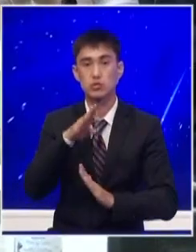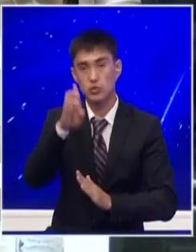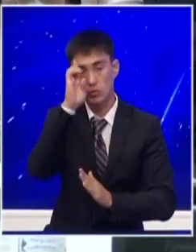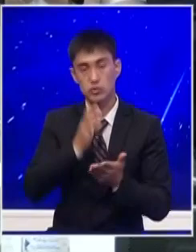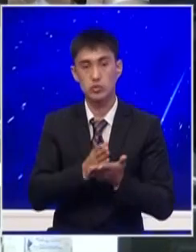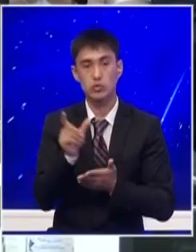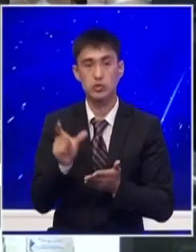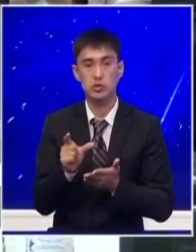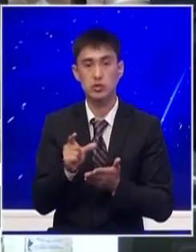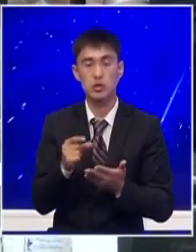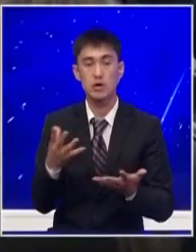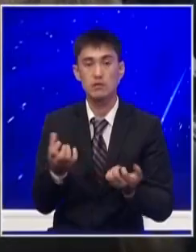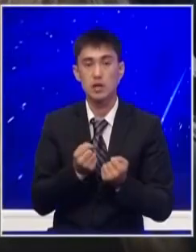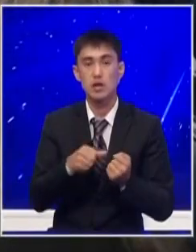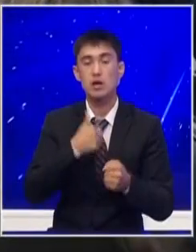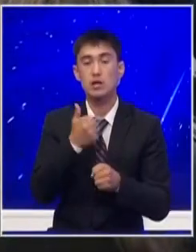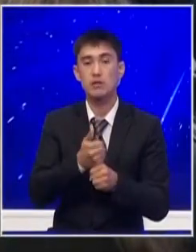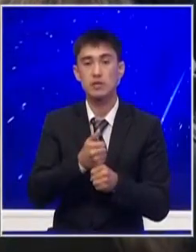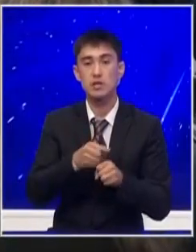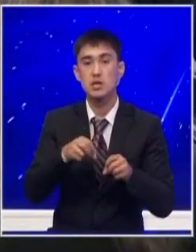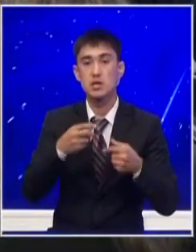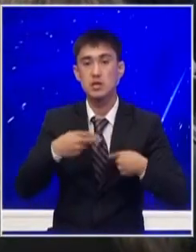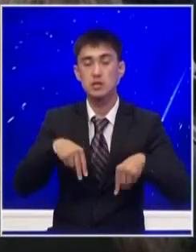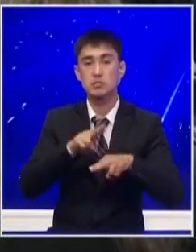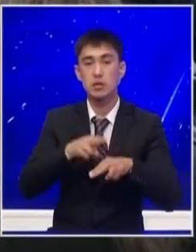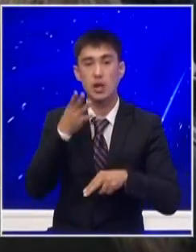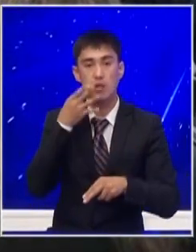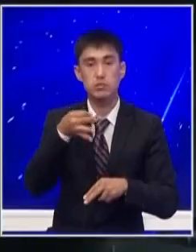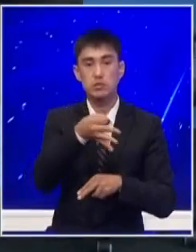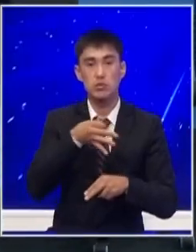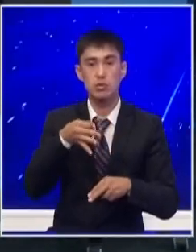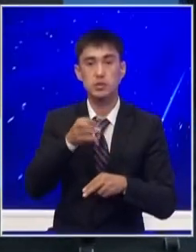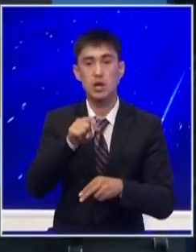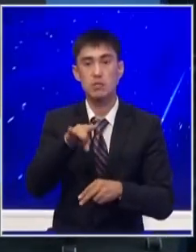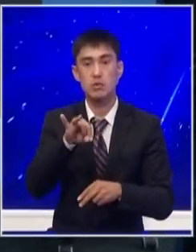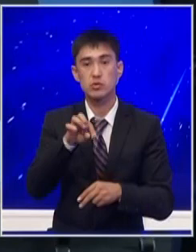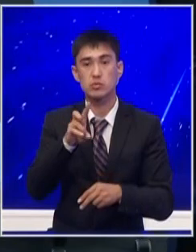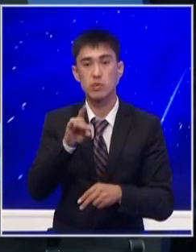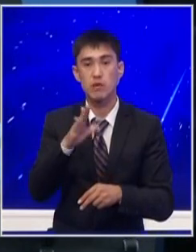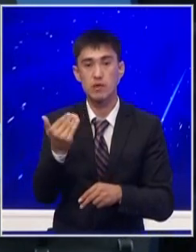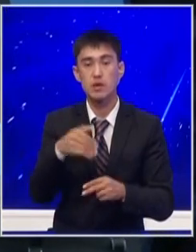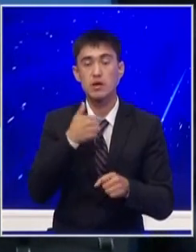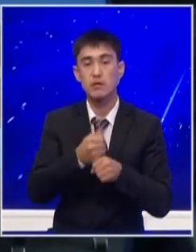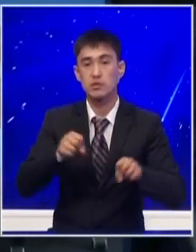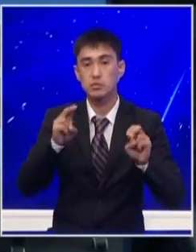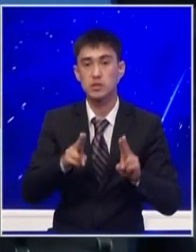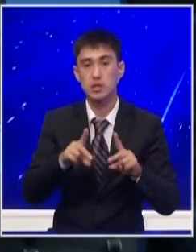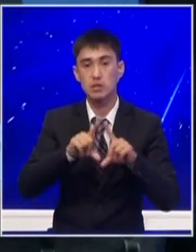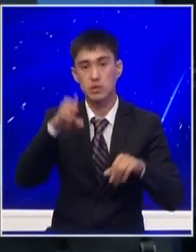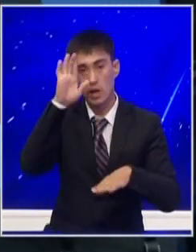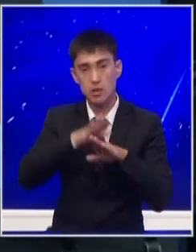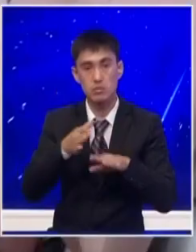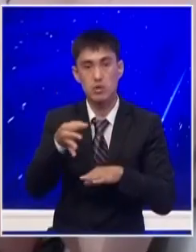государственный служащий» удостоились главный инспектор аппарата Акима Алматинской области Альмира Нусупбаева, главный специалист аппарата